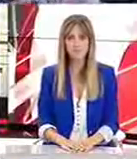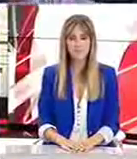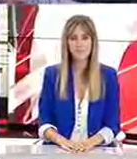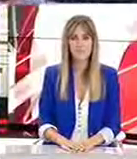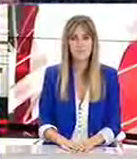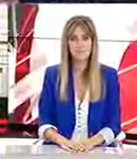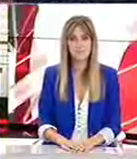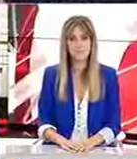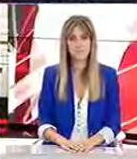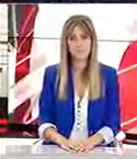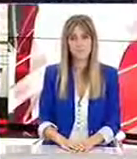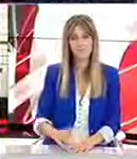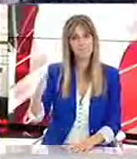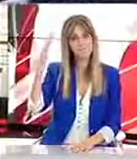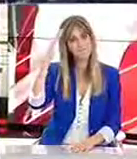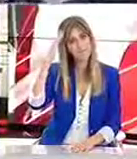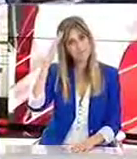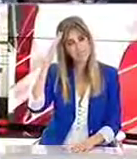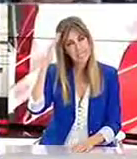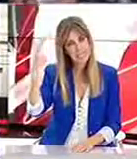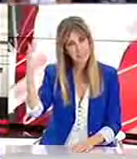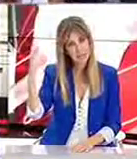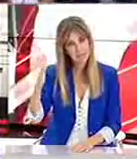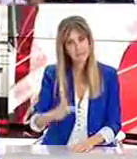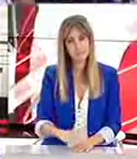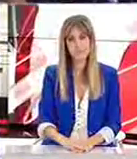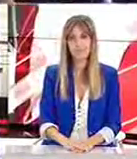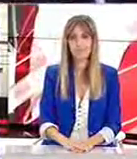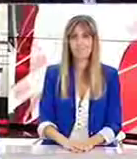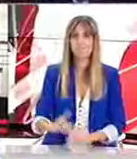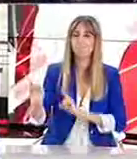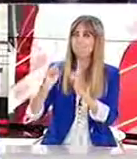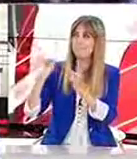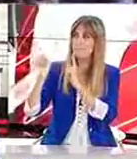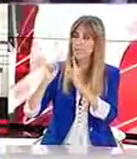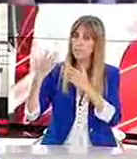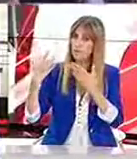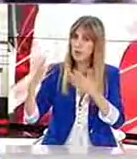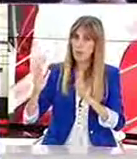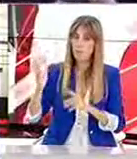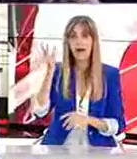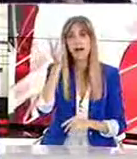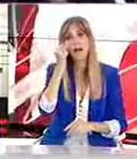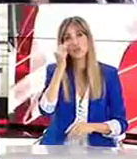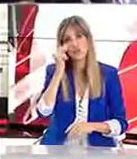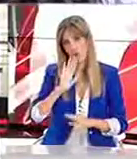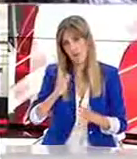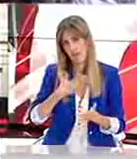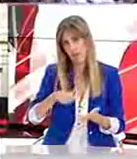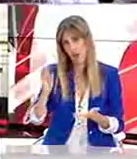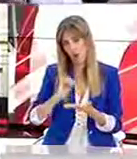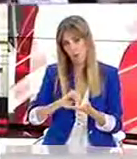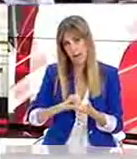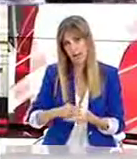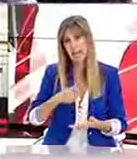Καλησπέρα. Εδώ μπροστά και δεξιά. Μετά τη Συμφωνία των Πρεσπών, γιατί ρώτησαν πολλά για τη Συμφωνία των Πρεσπών, εμείς που καταγόμαστε